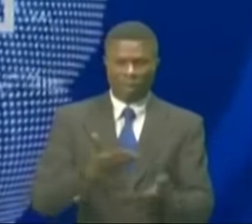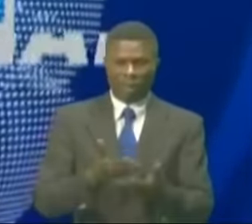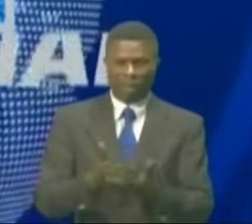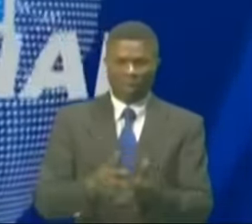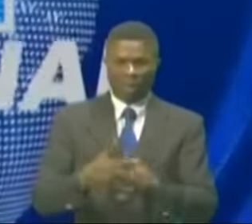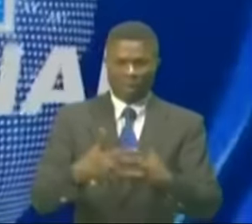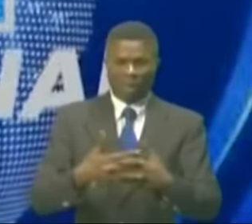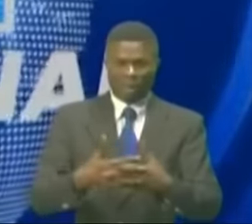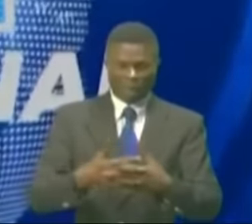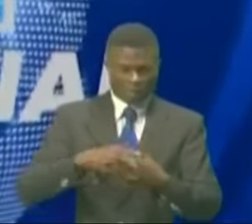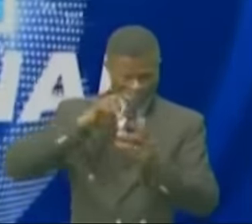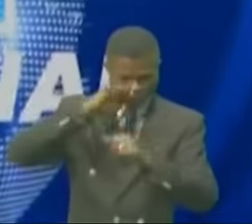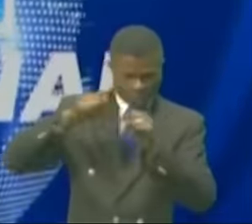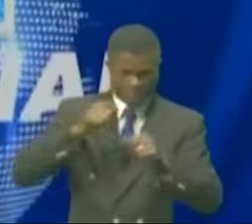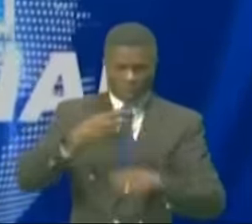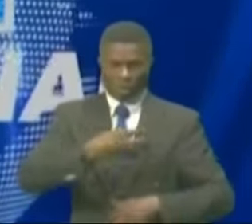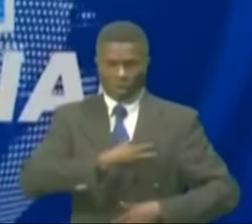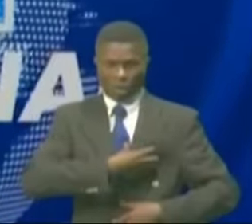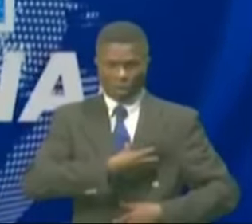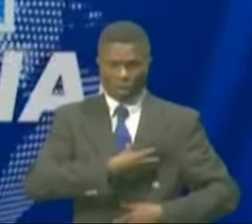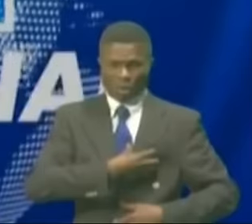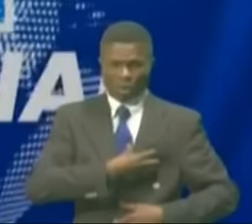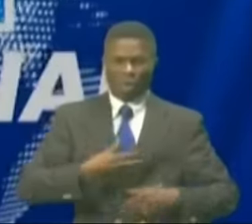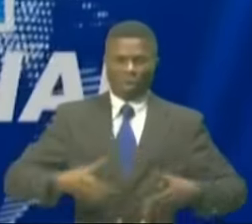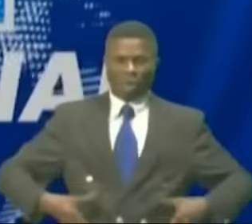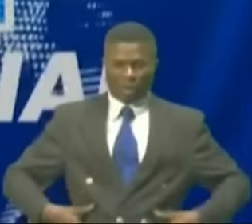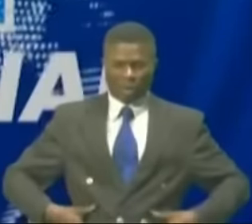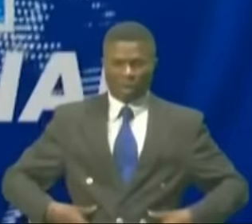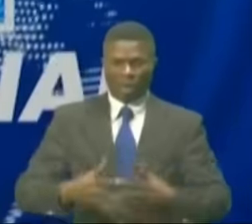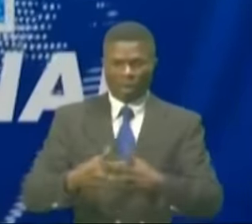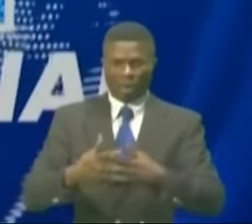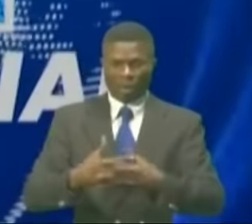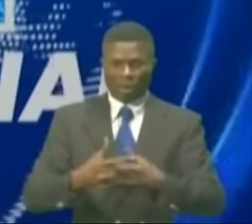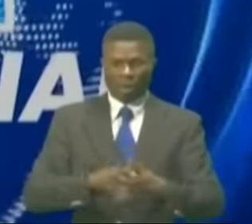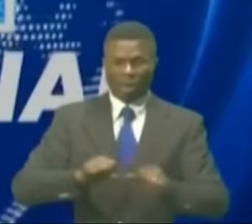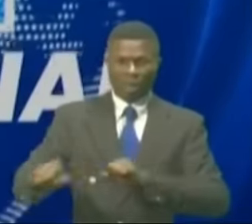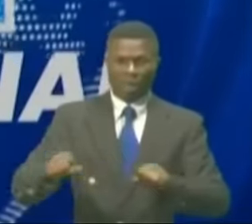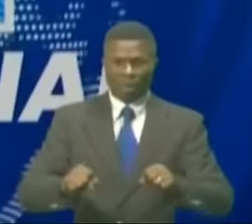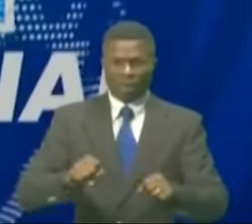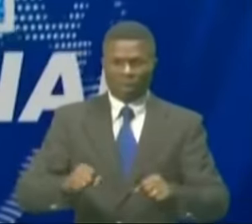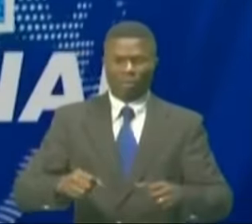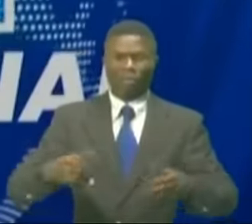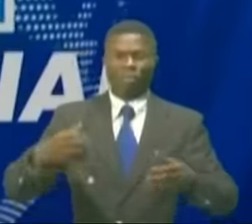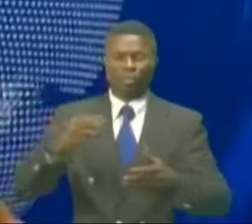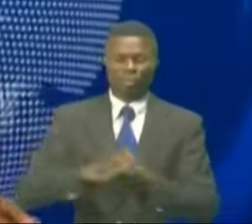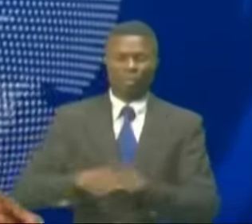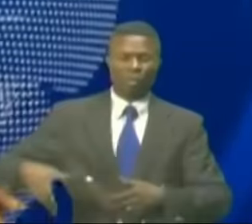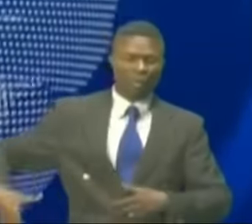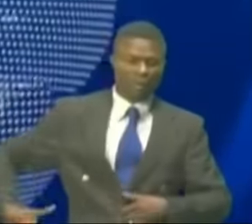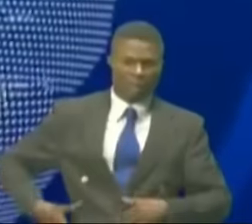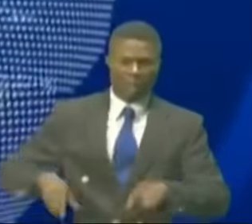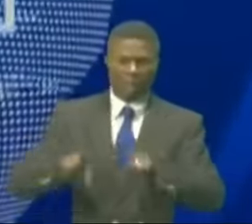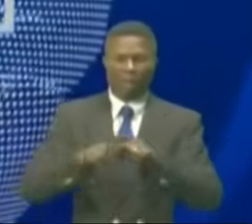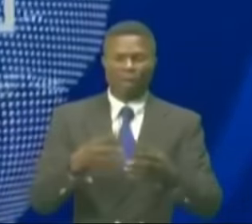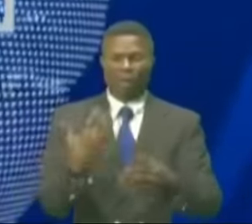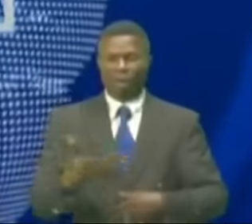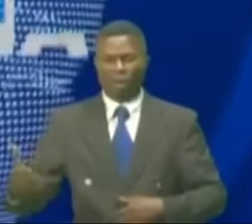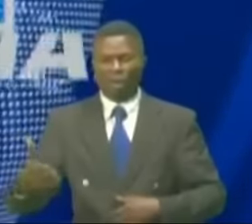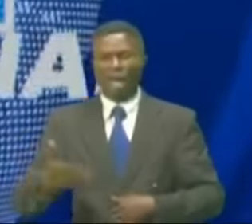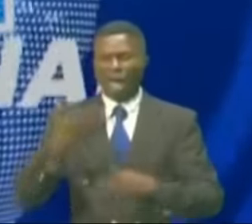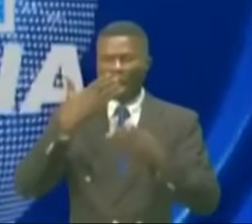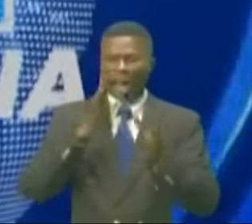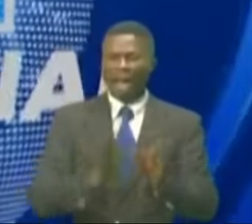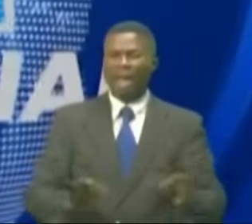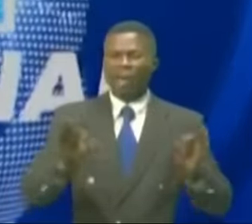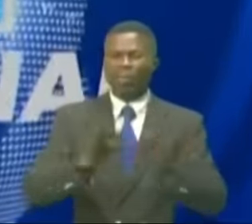appareil d'échographie cardiaque et abdominale, un appareil de dialyse et de l'endoscopie, aussi des outils de pointe.